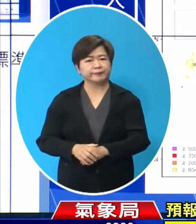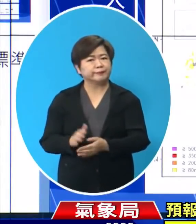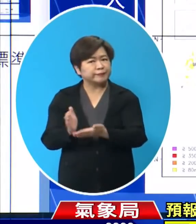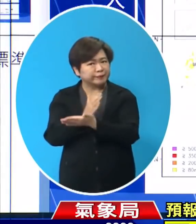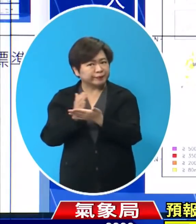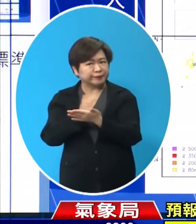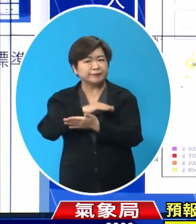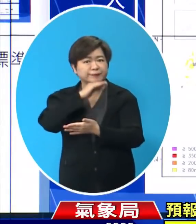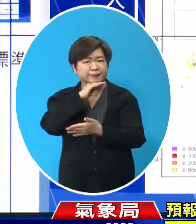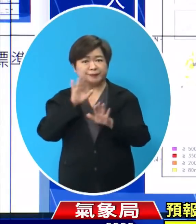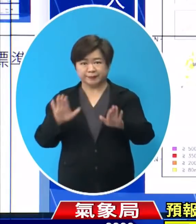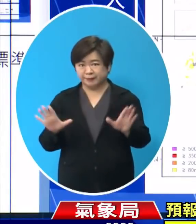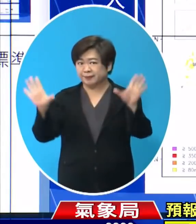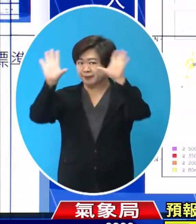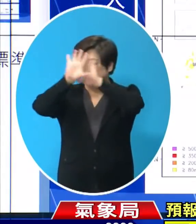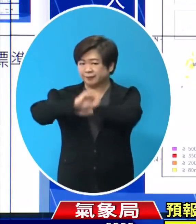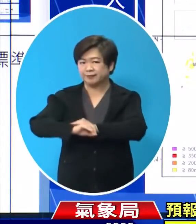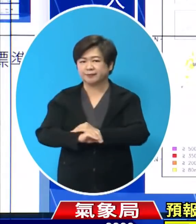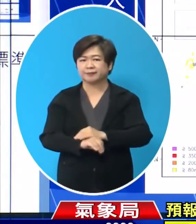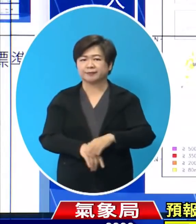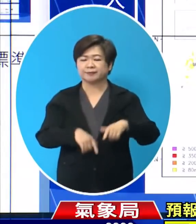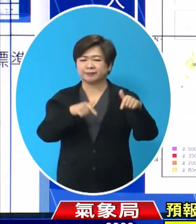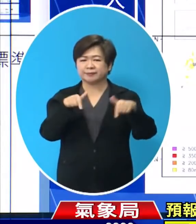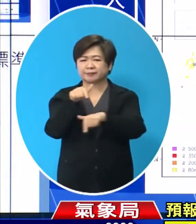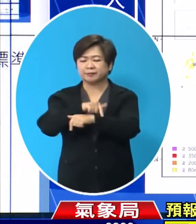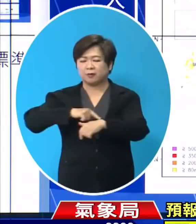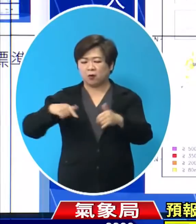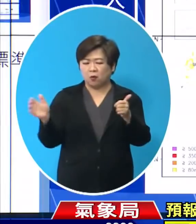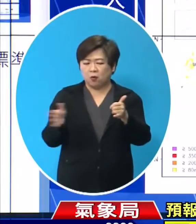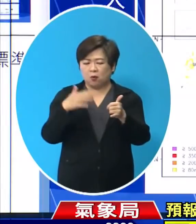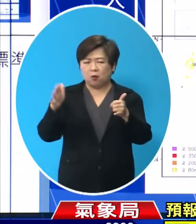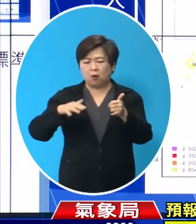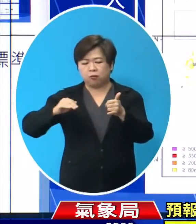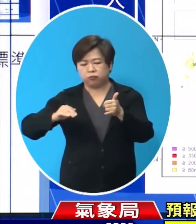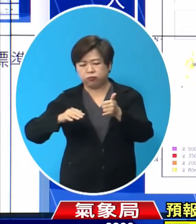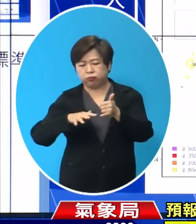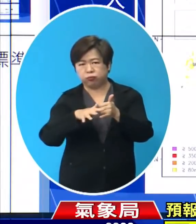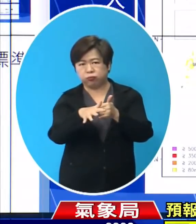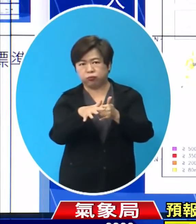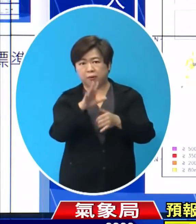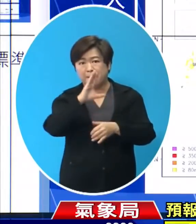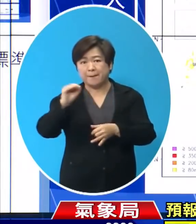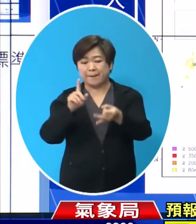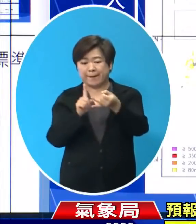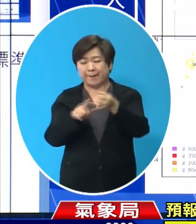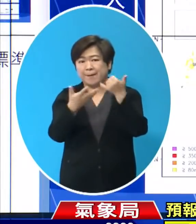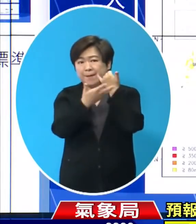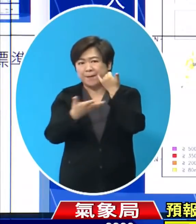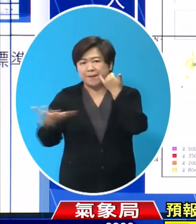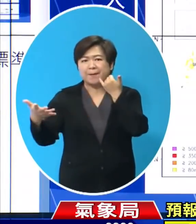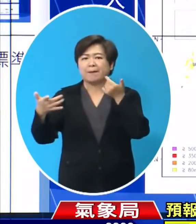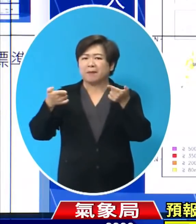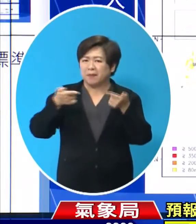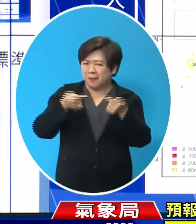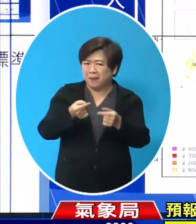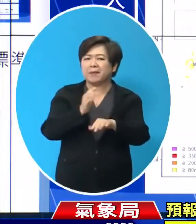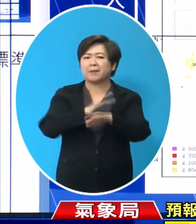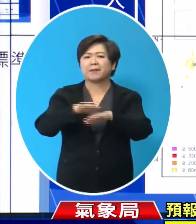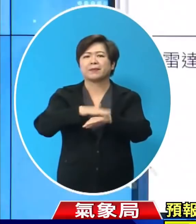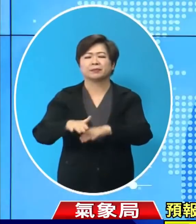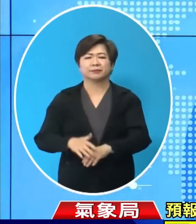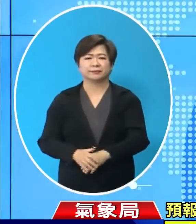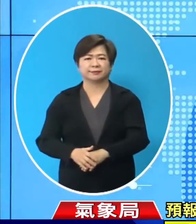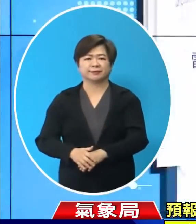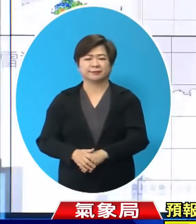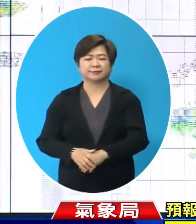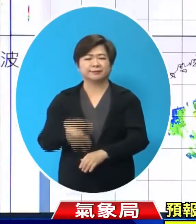期今天晚上开始，西南气流呢会逐渐的南移到巴士海峡，台湾这边降雨有略微趋缓的状况。我们